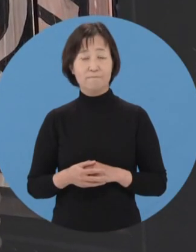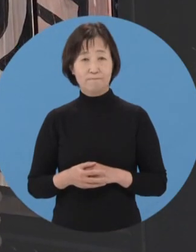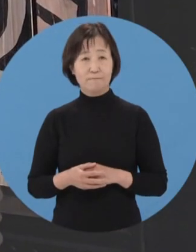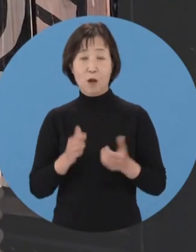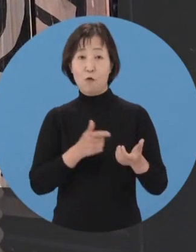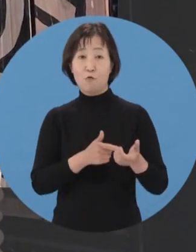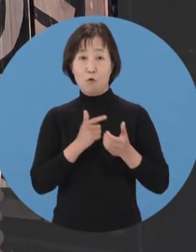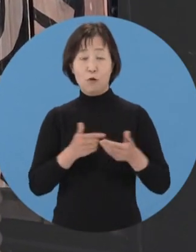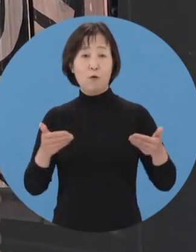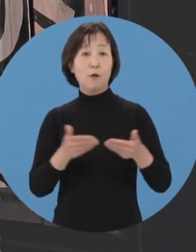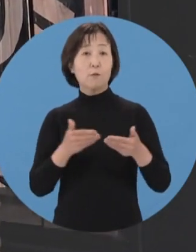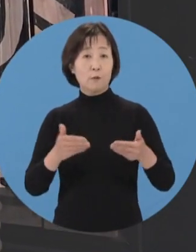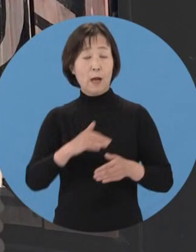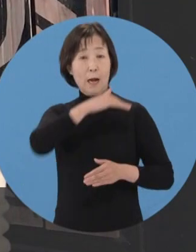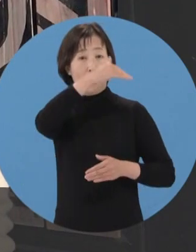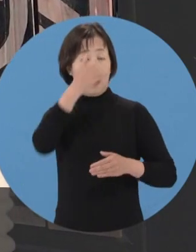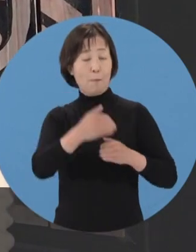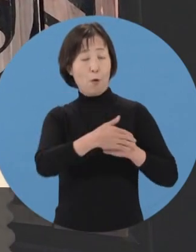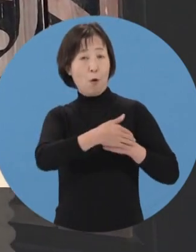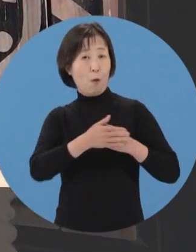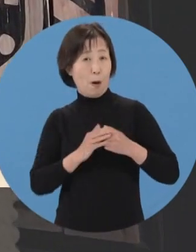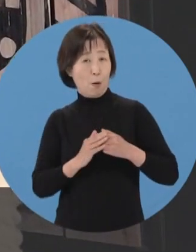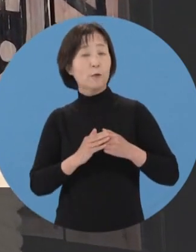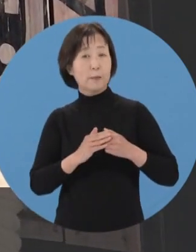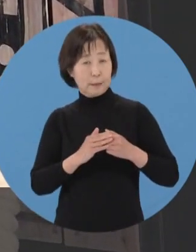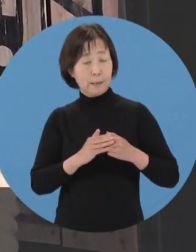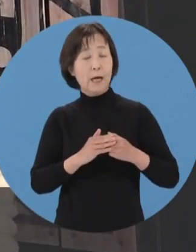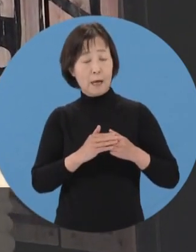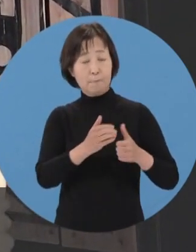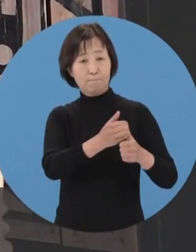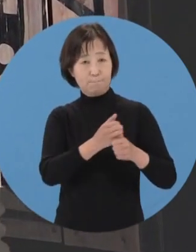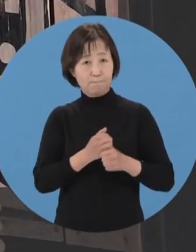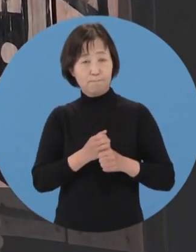漁師として山村を守りながらいただいた命と